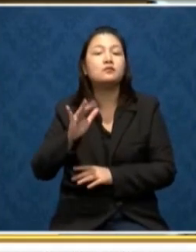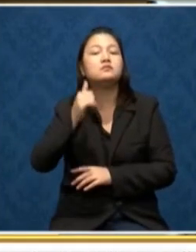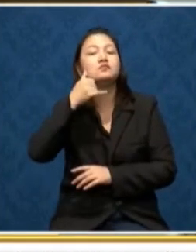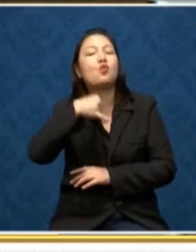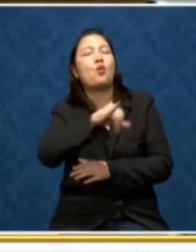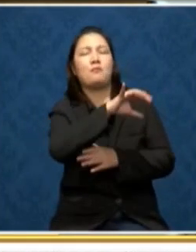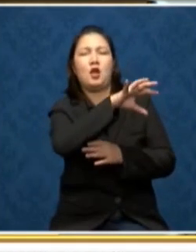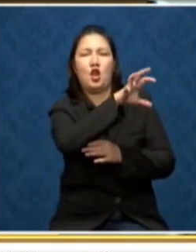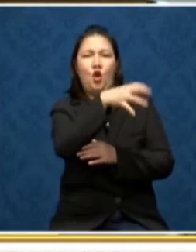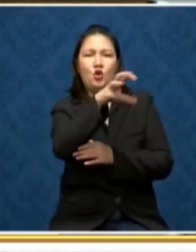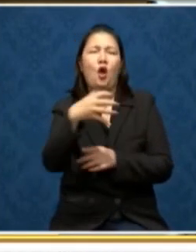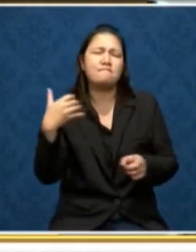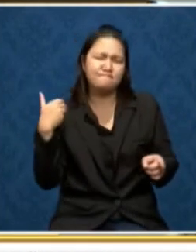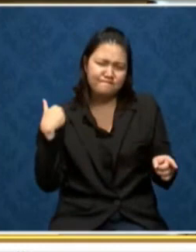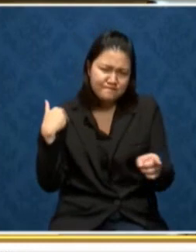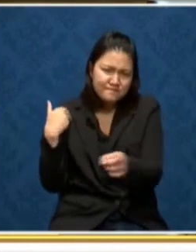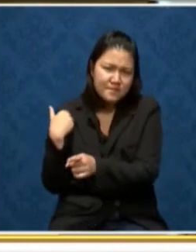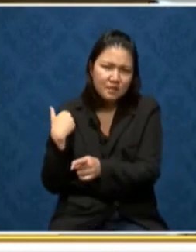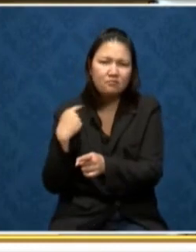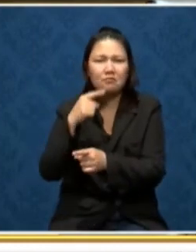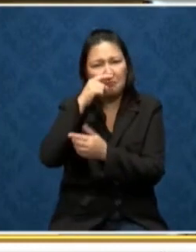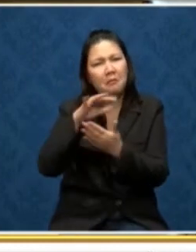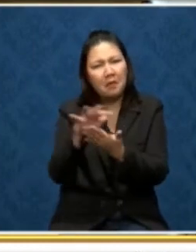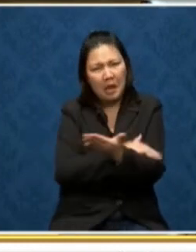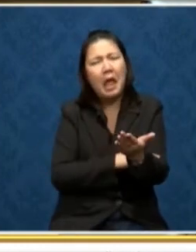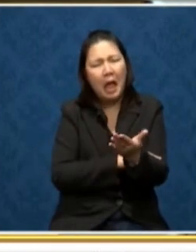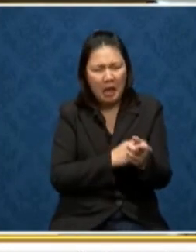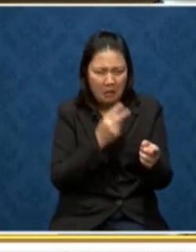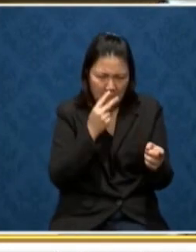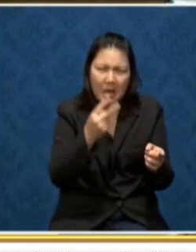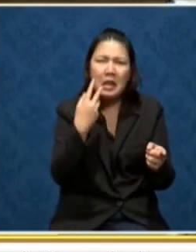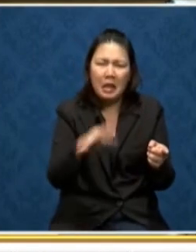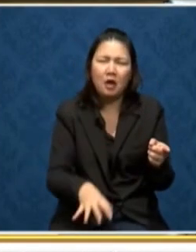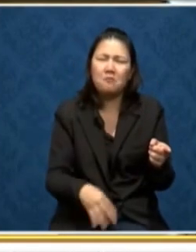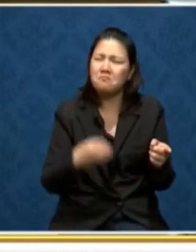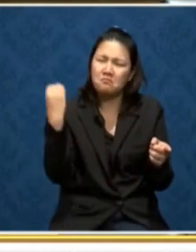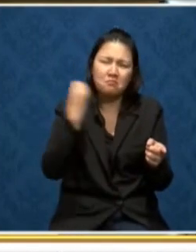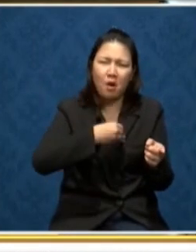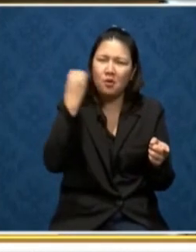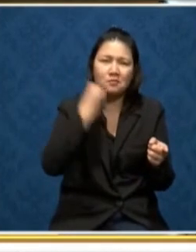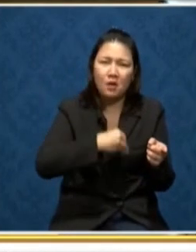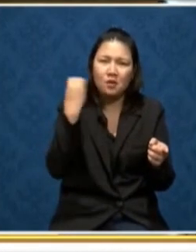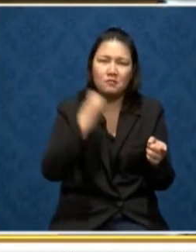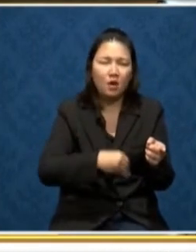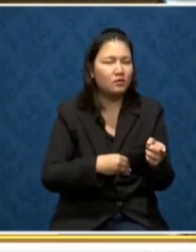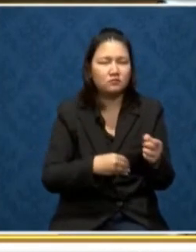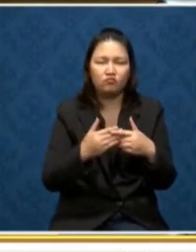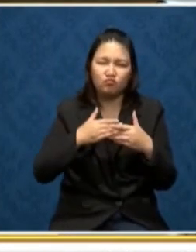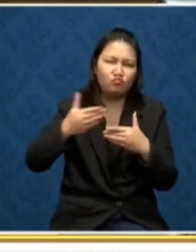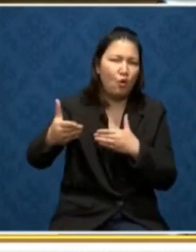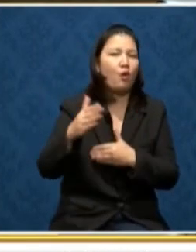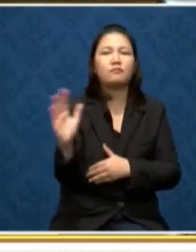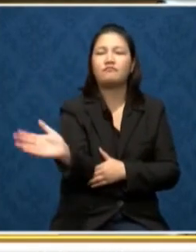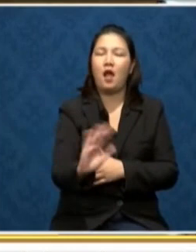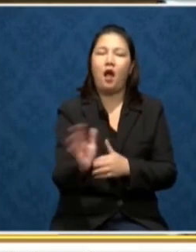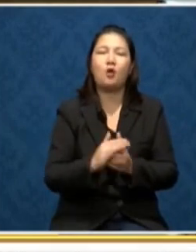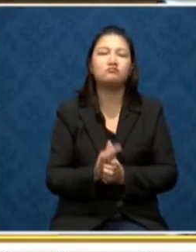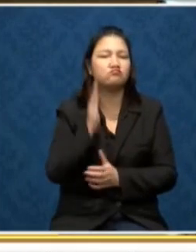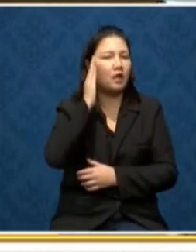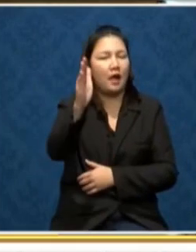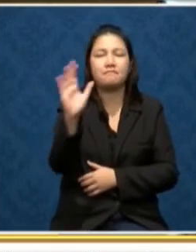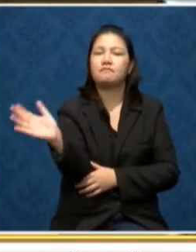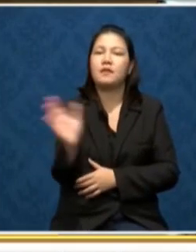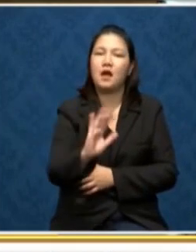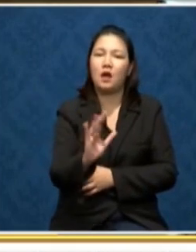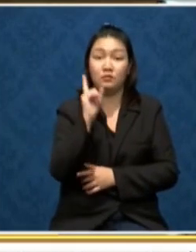ทานครับจนกลเป็เรื่องปกติใประเทศนี้ซึงไม่สามารถปลอยให้เกิดต่ไปได้อีกทั้งมups ควรพ้องกันและให้คว